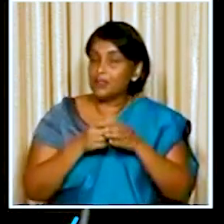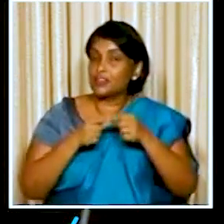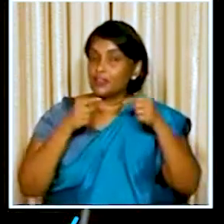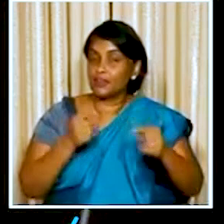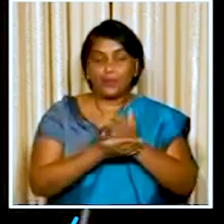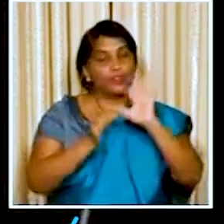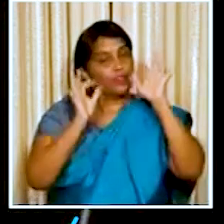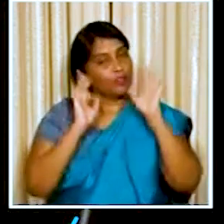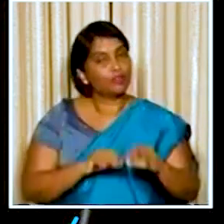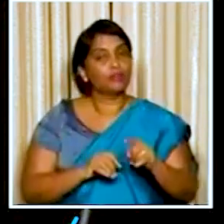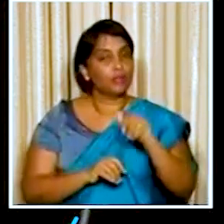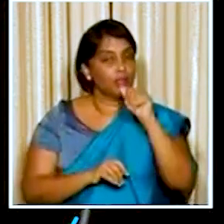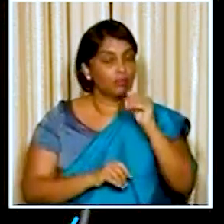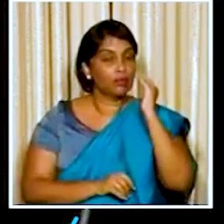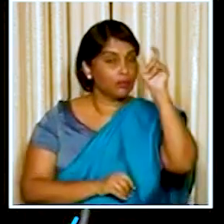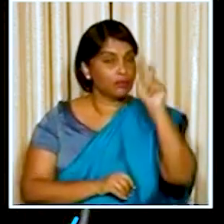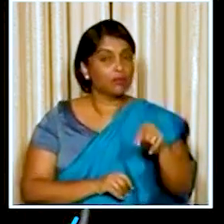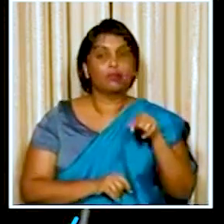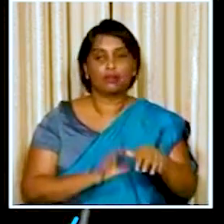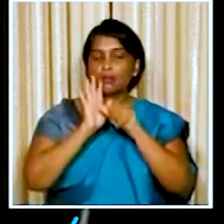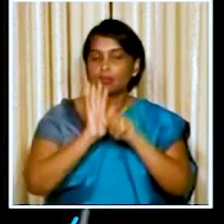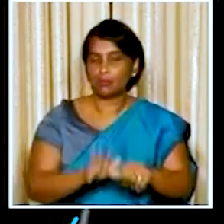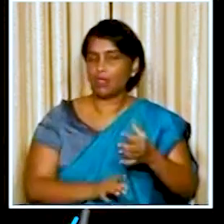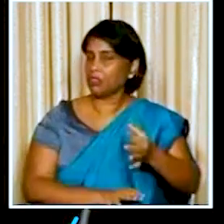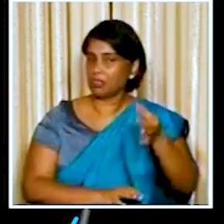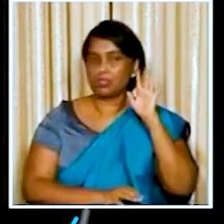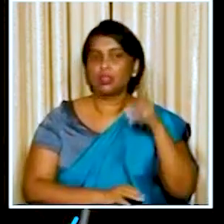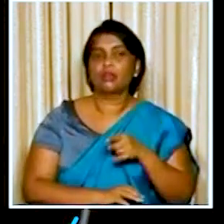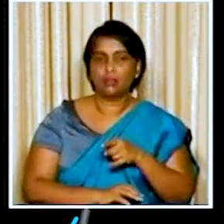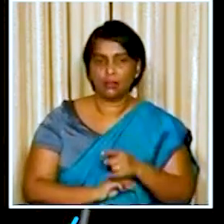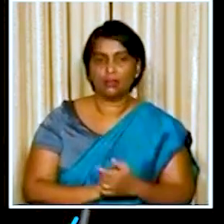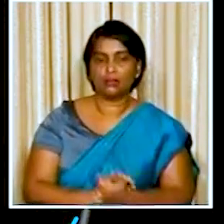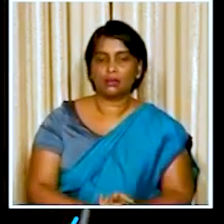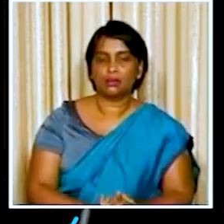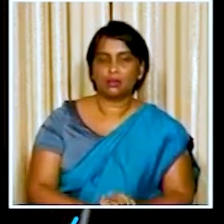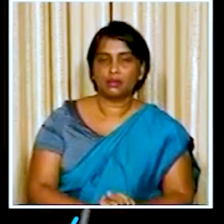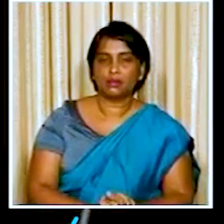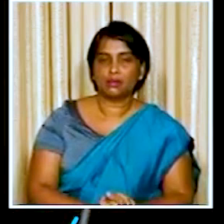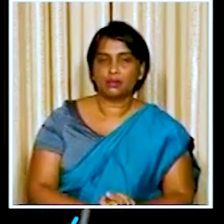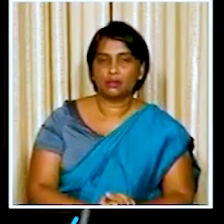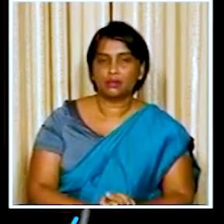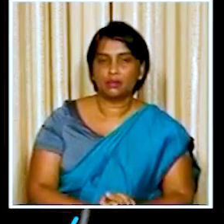තොරව කිසිම කාන්තාවකට මේක අපහාස කිරීම තහනම් හොඳයි බොහොම ඉස්සෙල් මේක